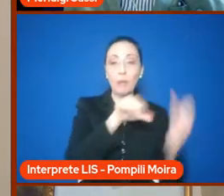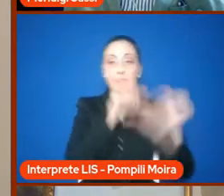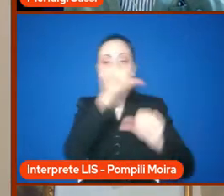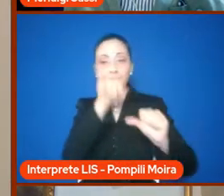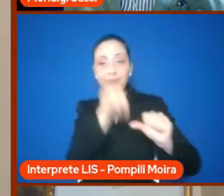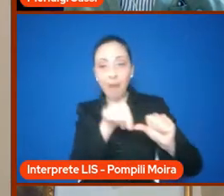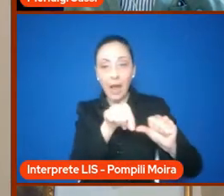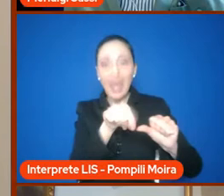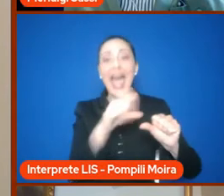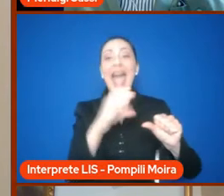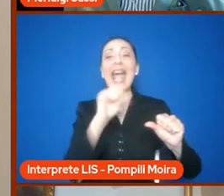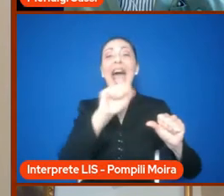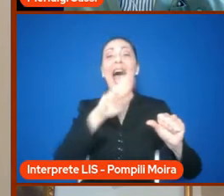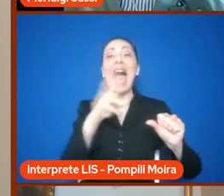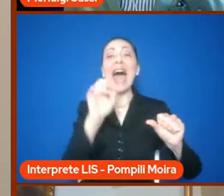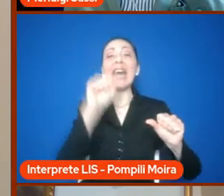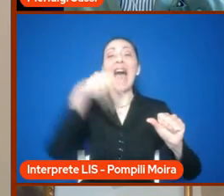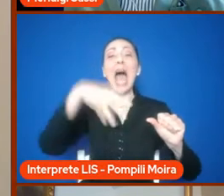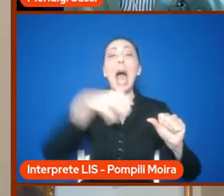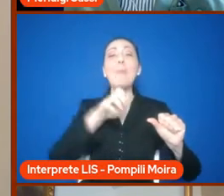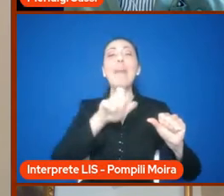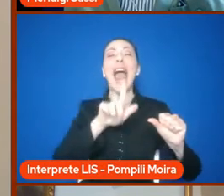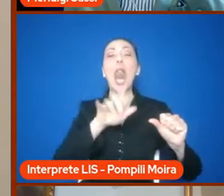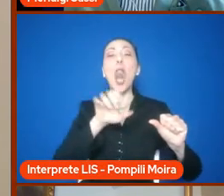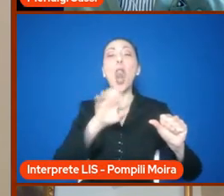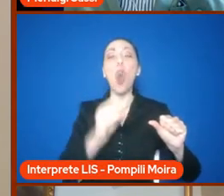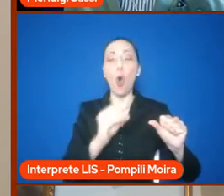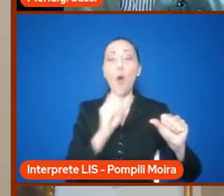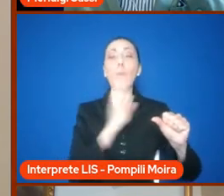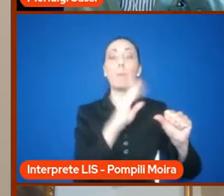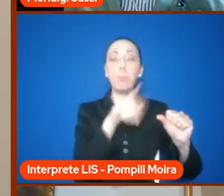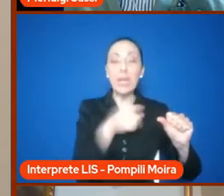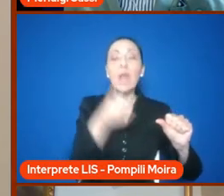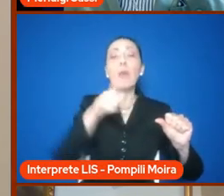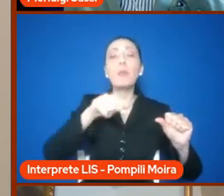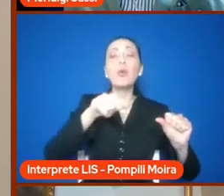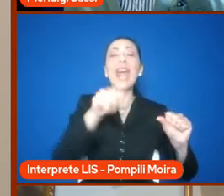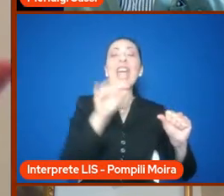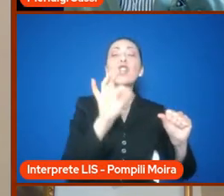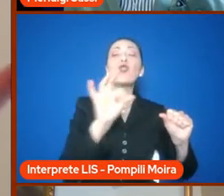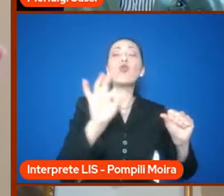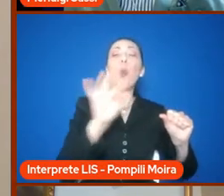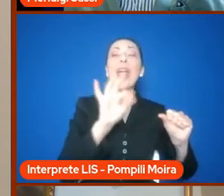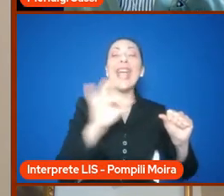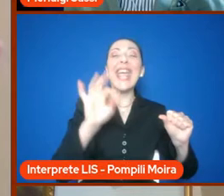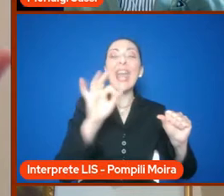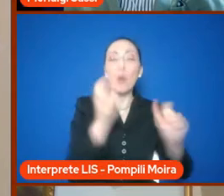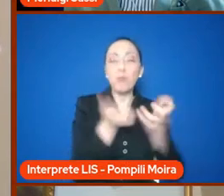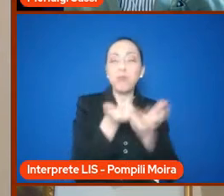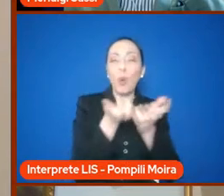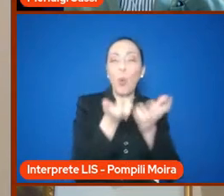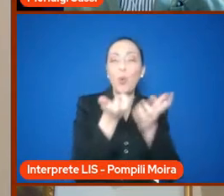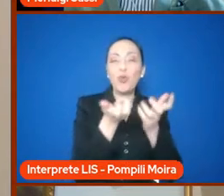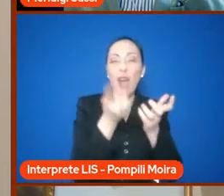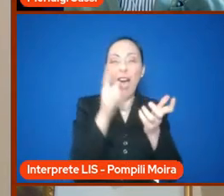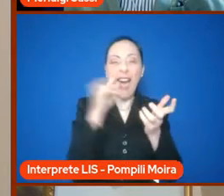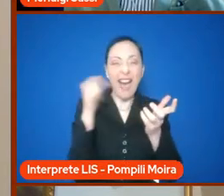produce anche del zucchero bruciato C, che non volete. Il rapporto